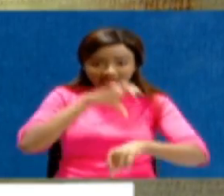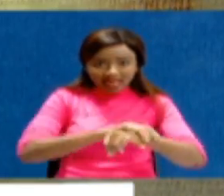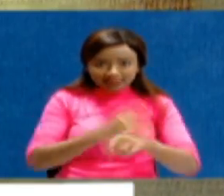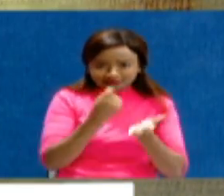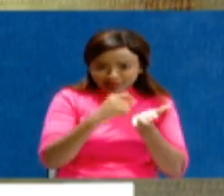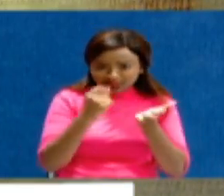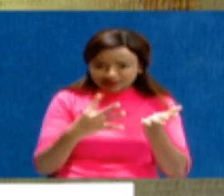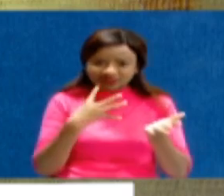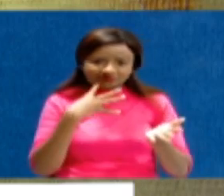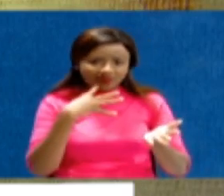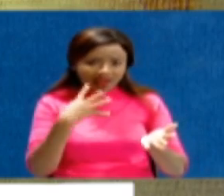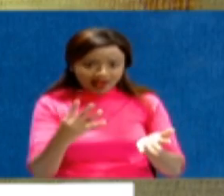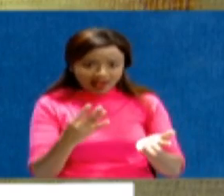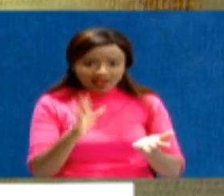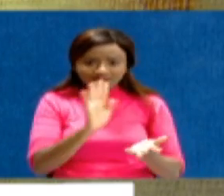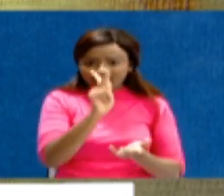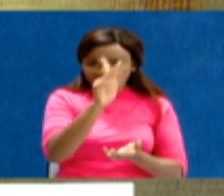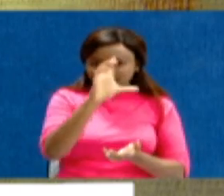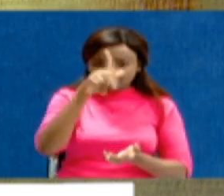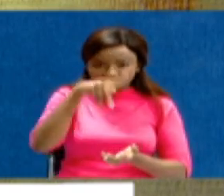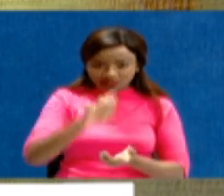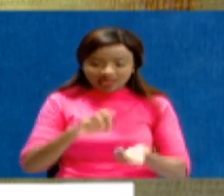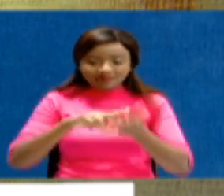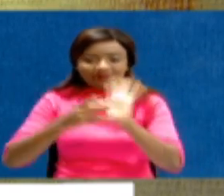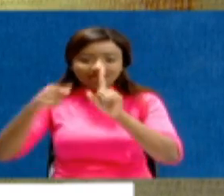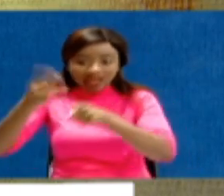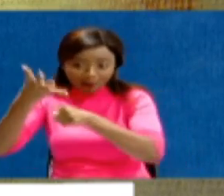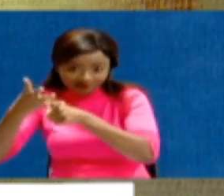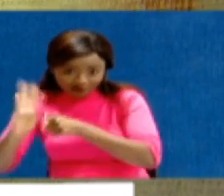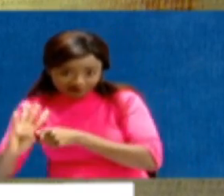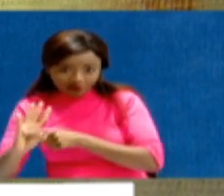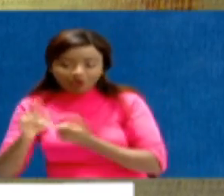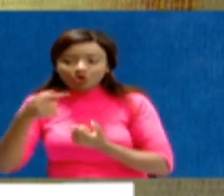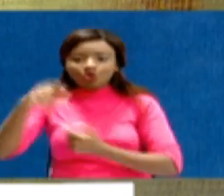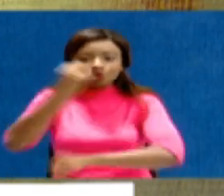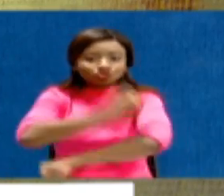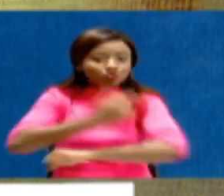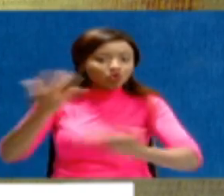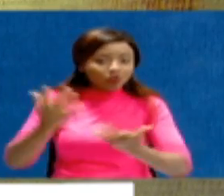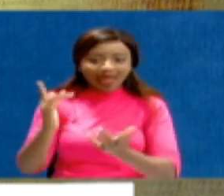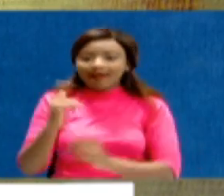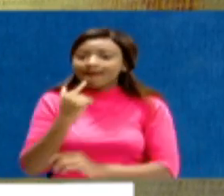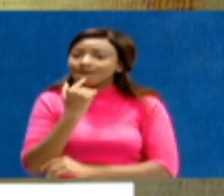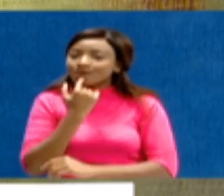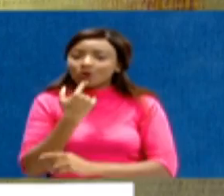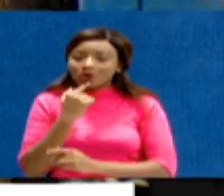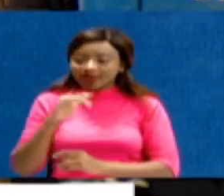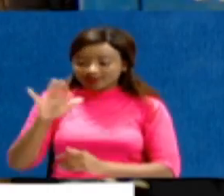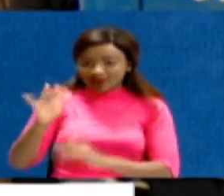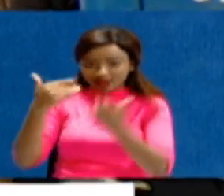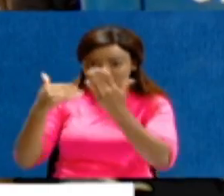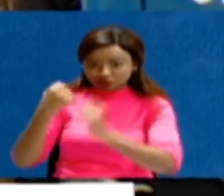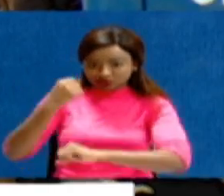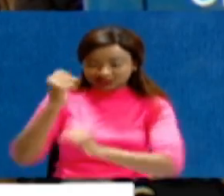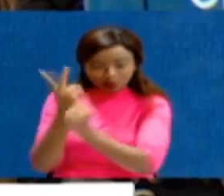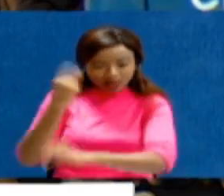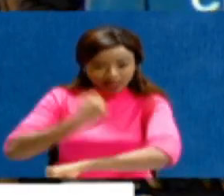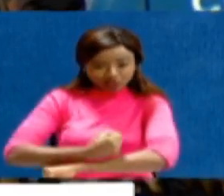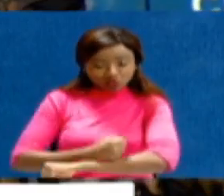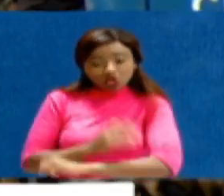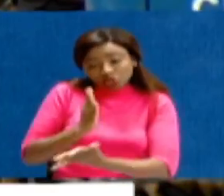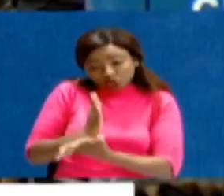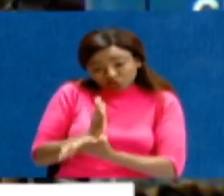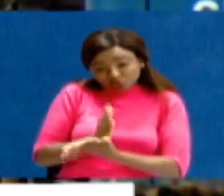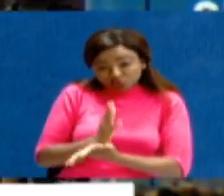wa kidato cha 4. Anasomea katika shule ya kitaifa ya Moi Forces, Nairobi. Silamu zina mama mengi. Ina madawa